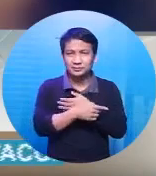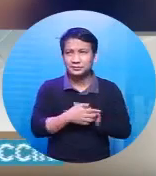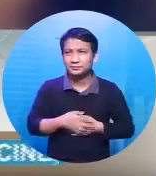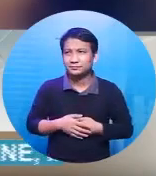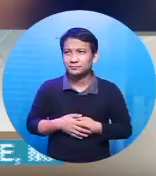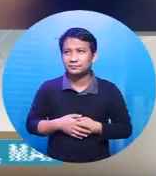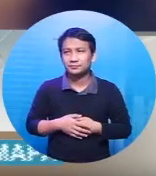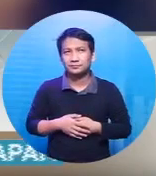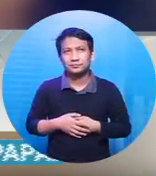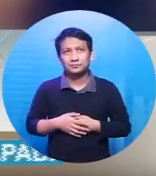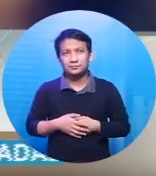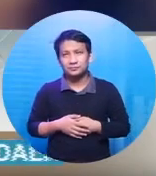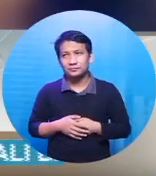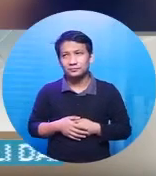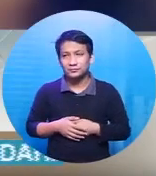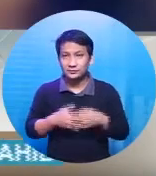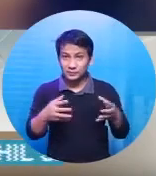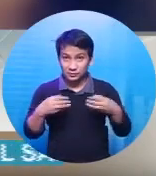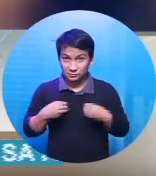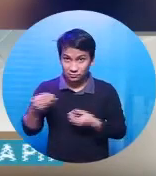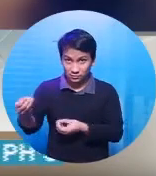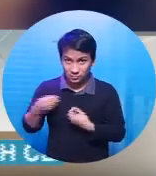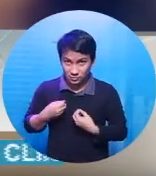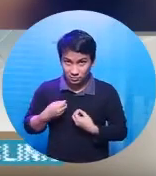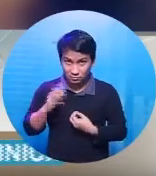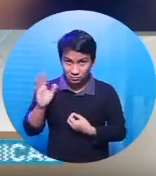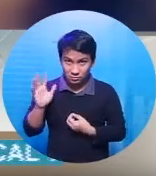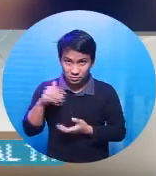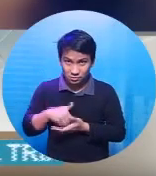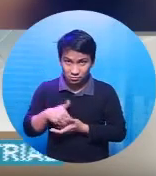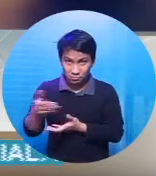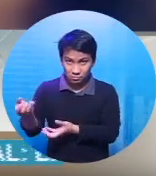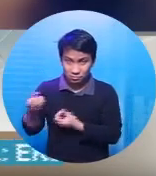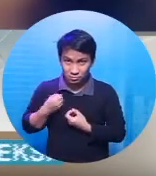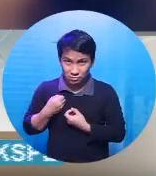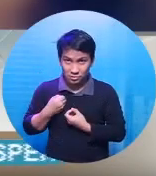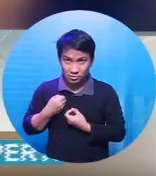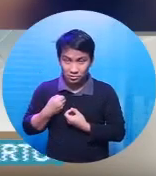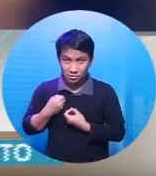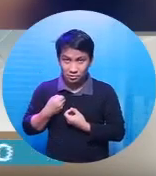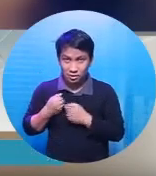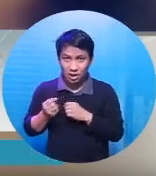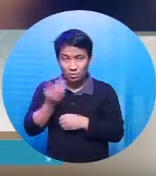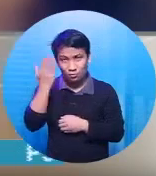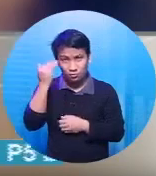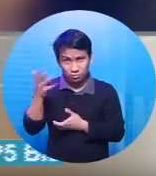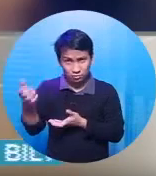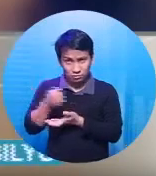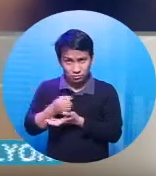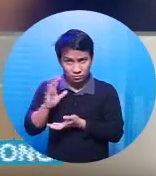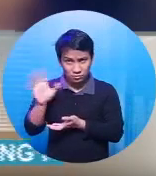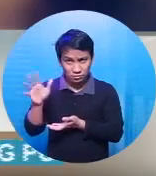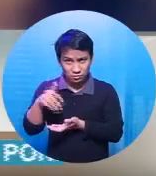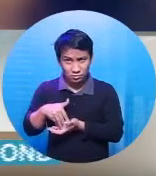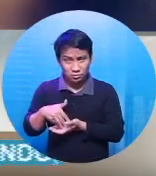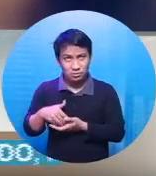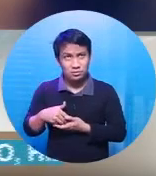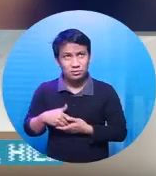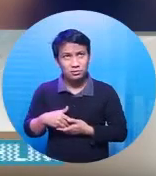Jennifer. Saan yung, tinanggap mo yung 50,000? Tinanggap mo, hindi. At para saan? Okay.